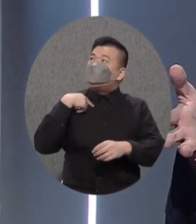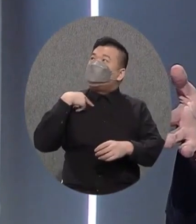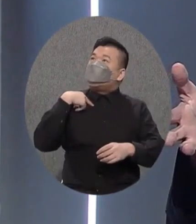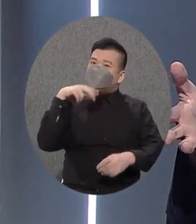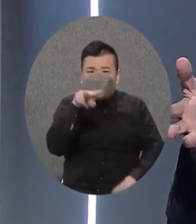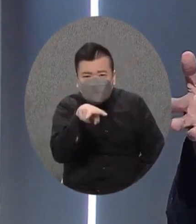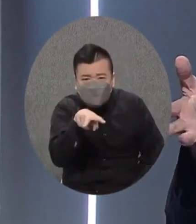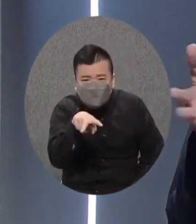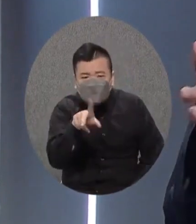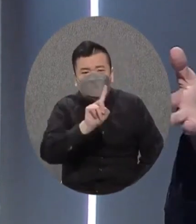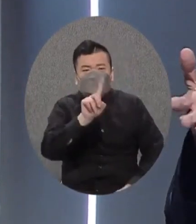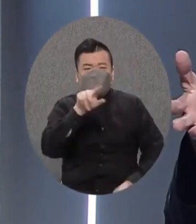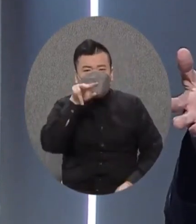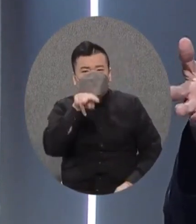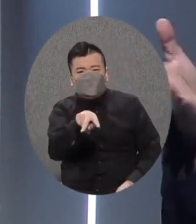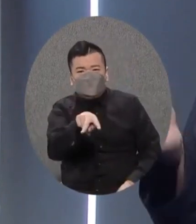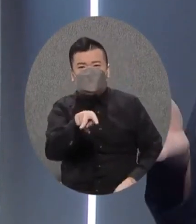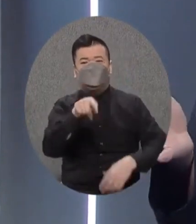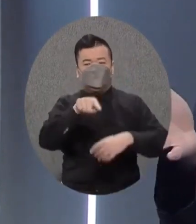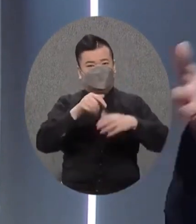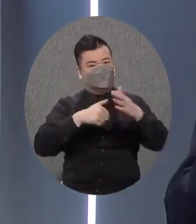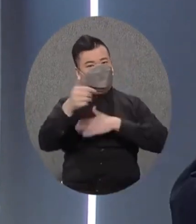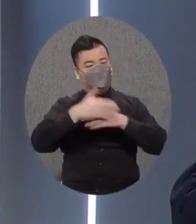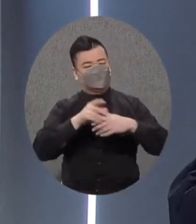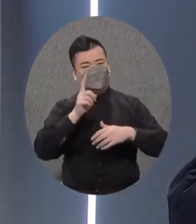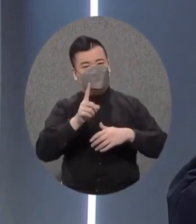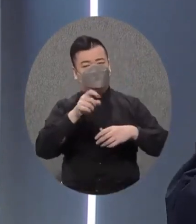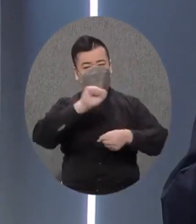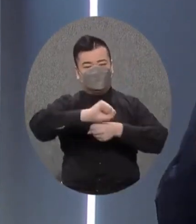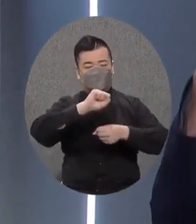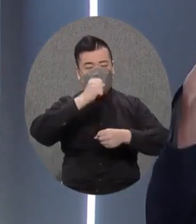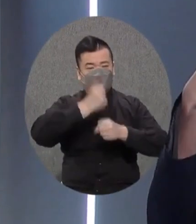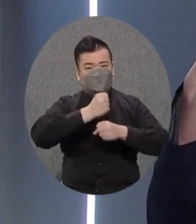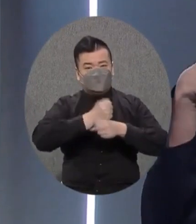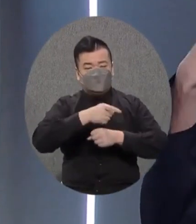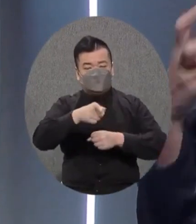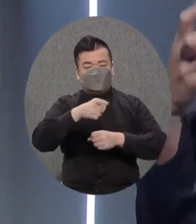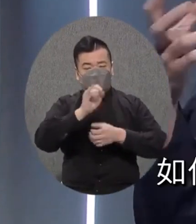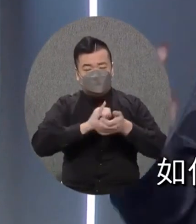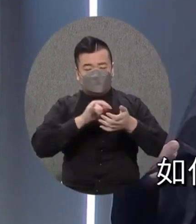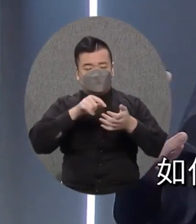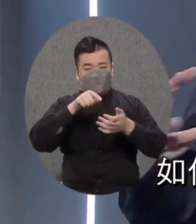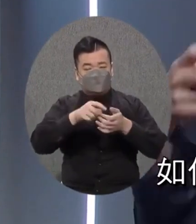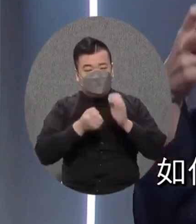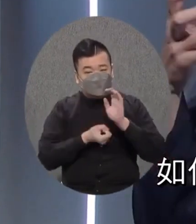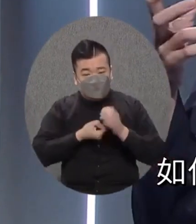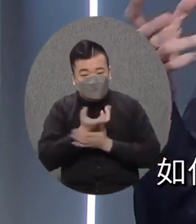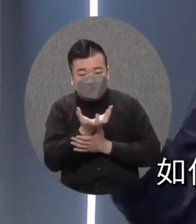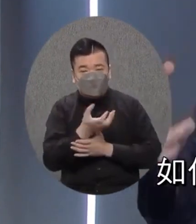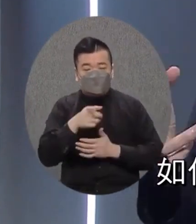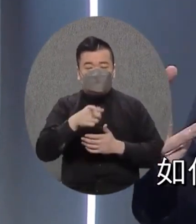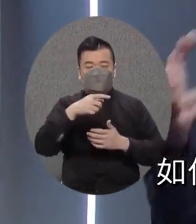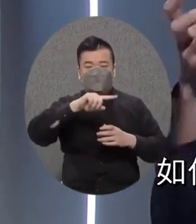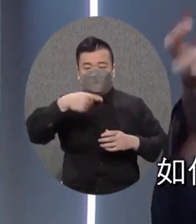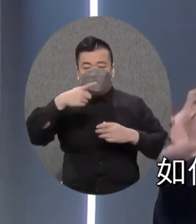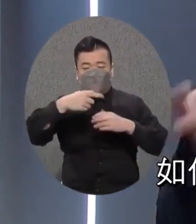得其實不單單是因為有技術而產生了個藝術作品，而個藝術家怎樣思考這個藝術的、這個技